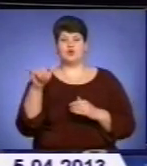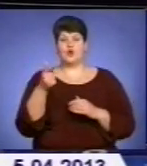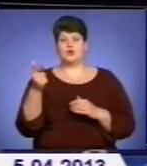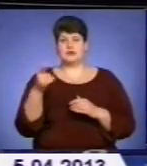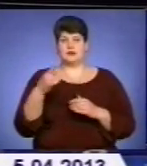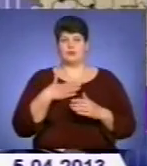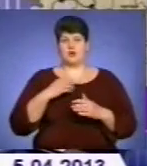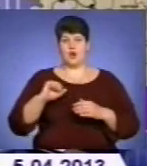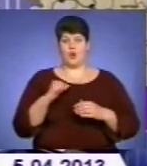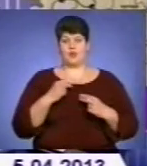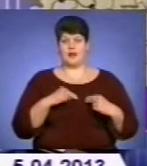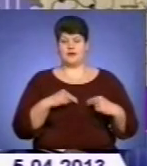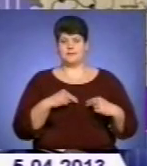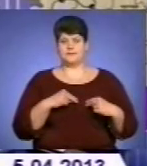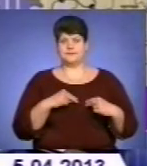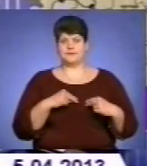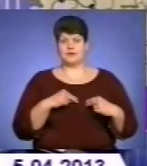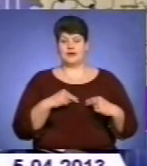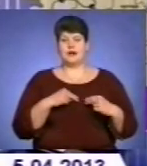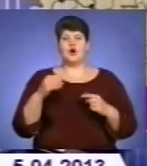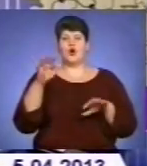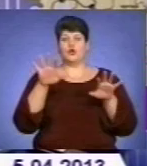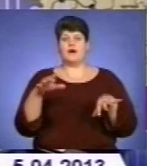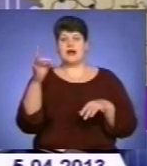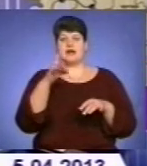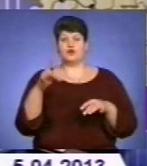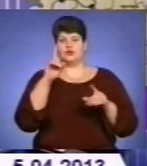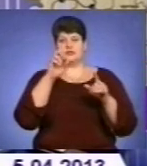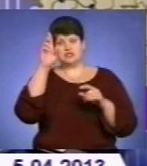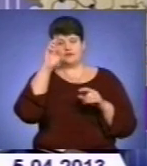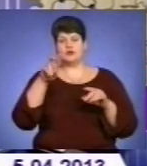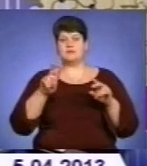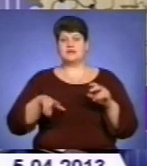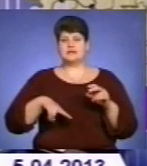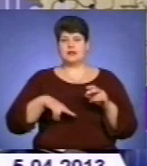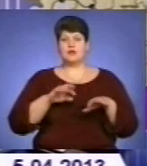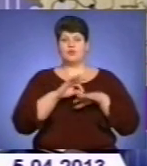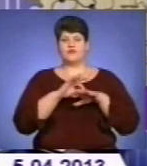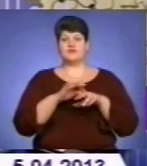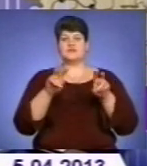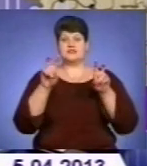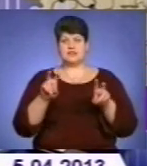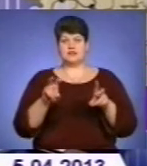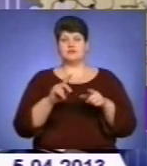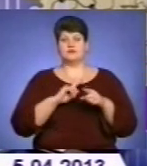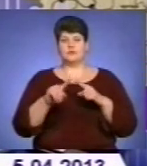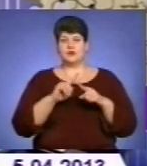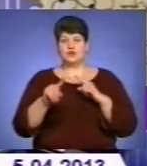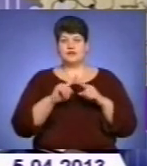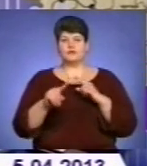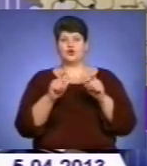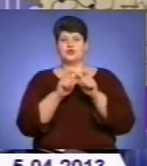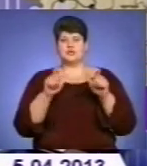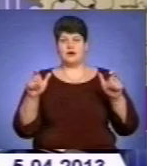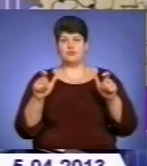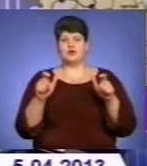Гриців. Голова районної державної адміністрації Олександр Собонь провів засідання оперативного штабу координації